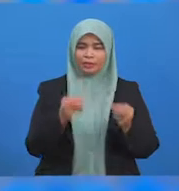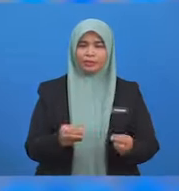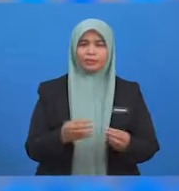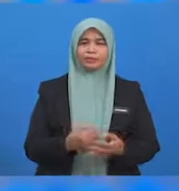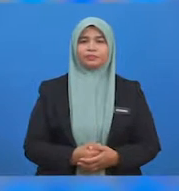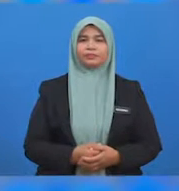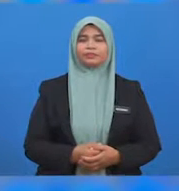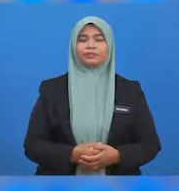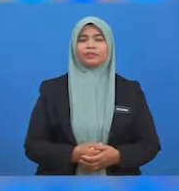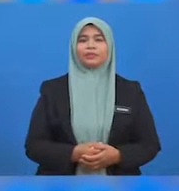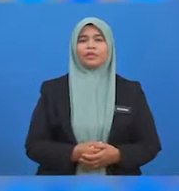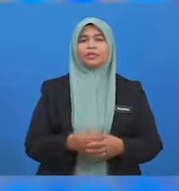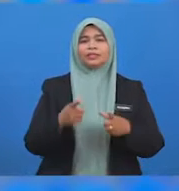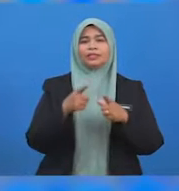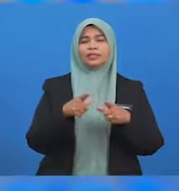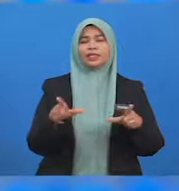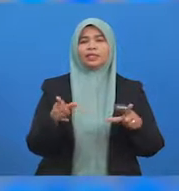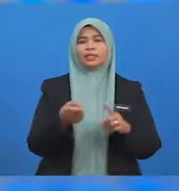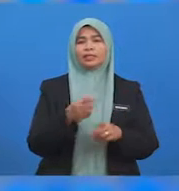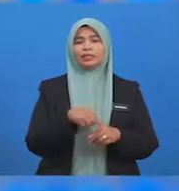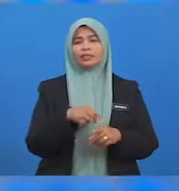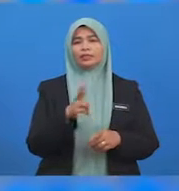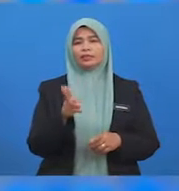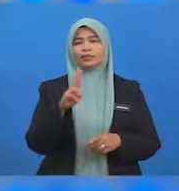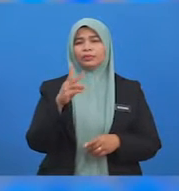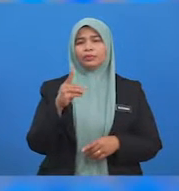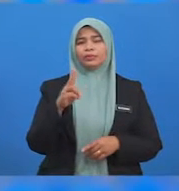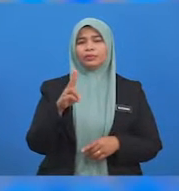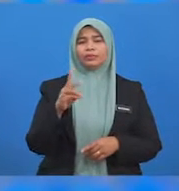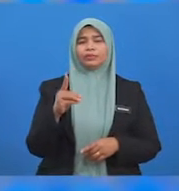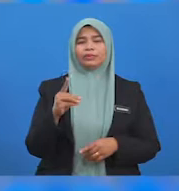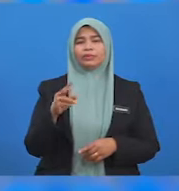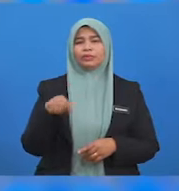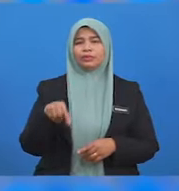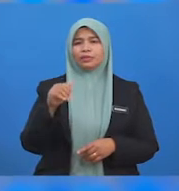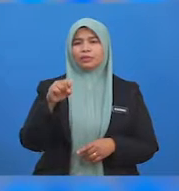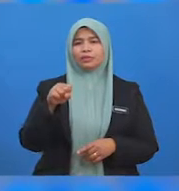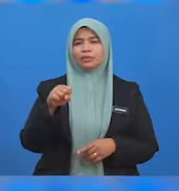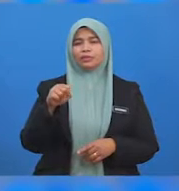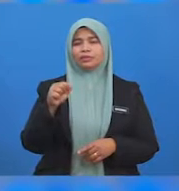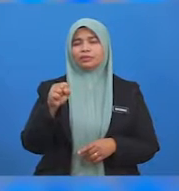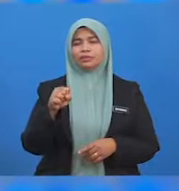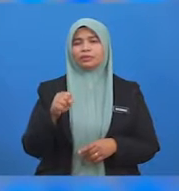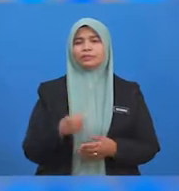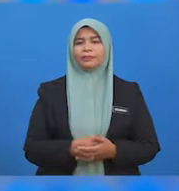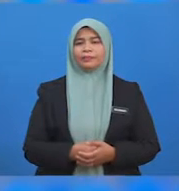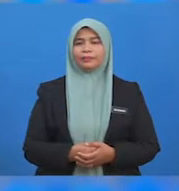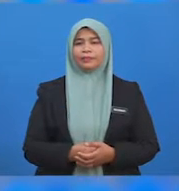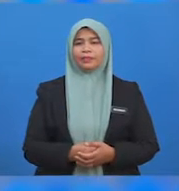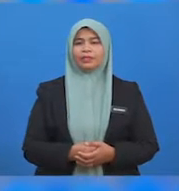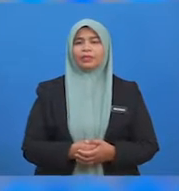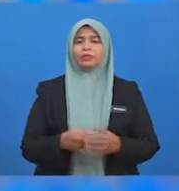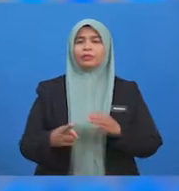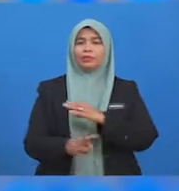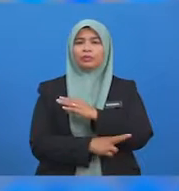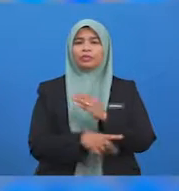kifarah. Murid-murid, hukuman takzir ini dijalankan mengikut budi bicara